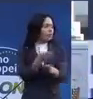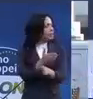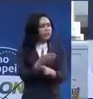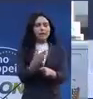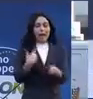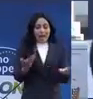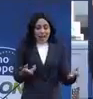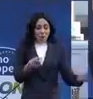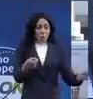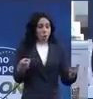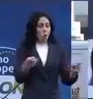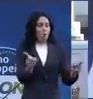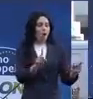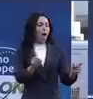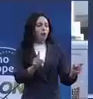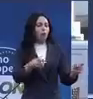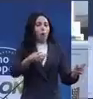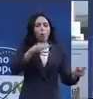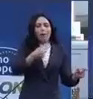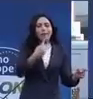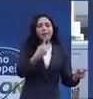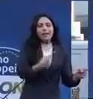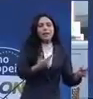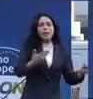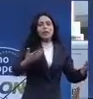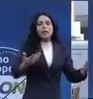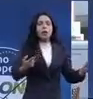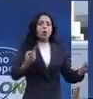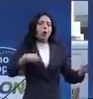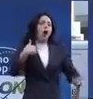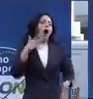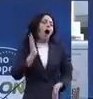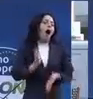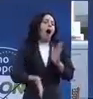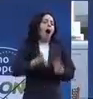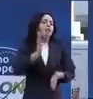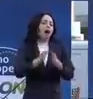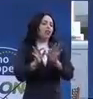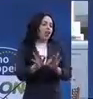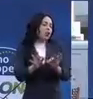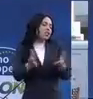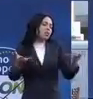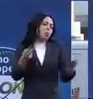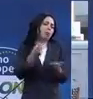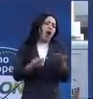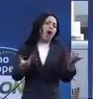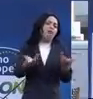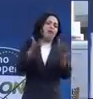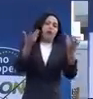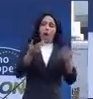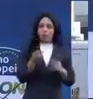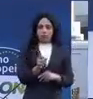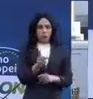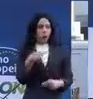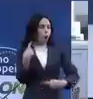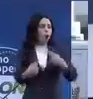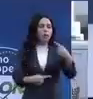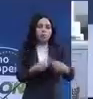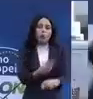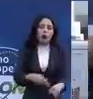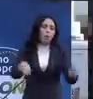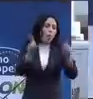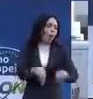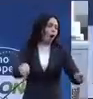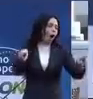momento in cui possiamo dire che andiamo avanti così per un altro giro continuiamo a fare sempre la